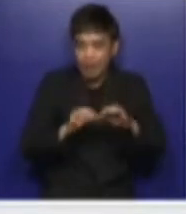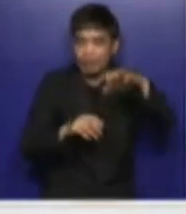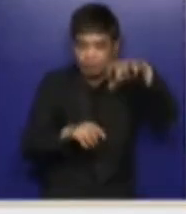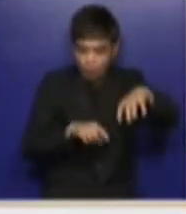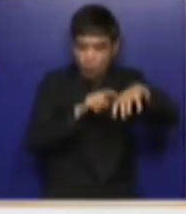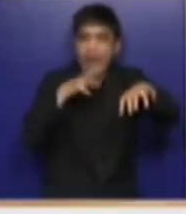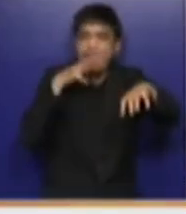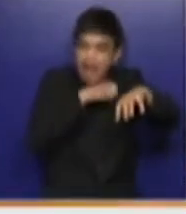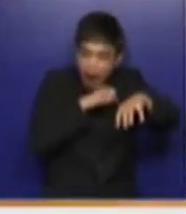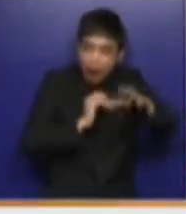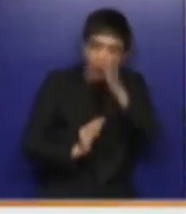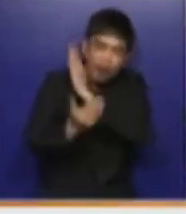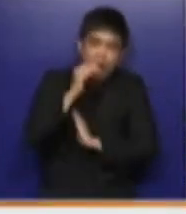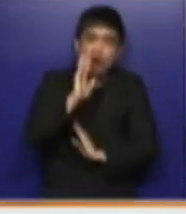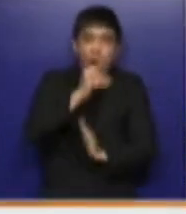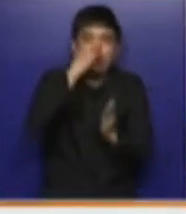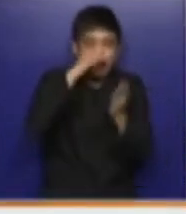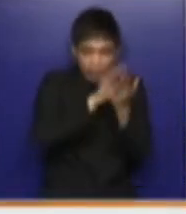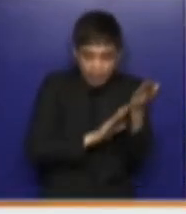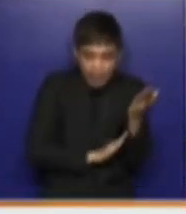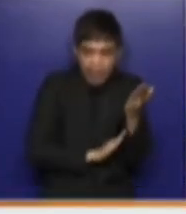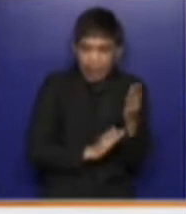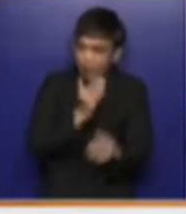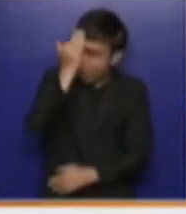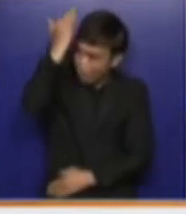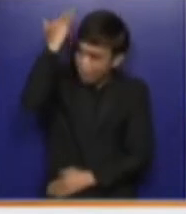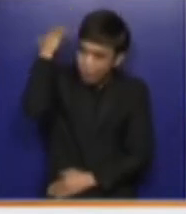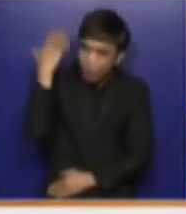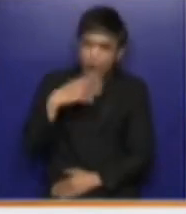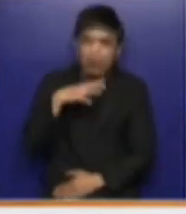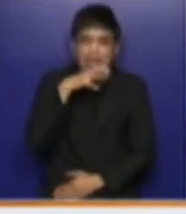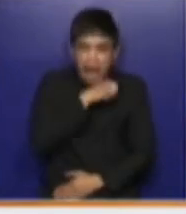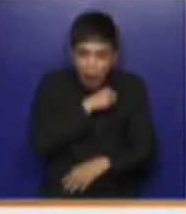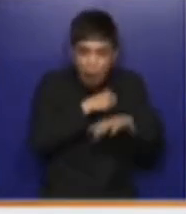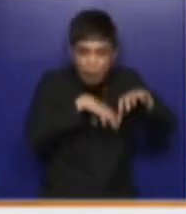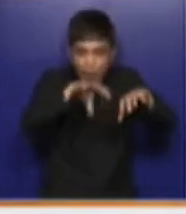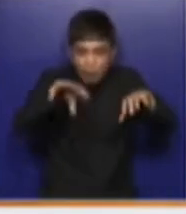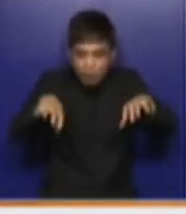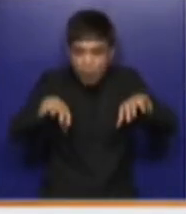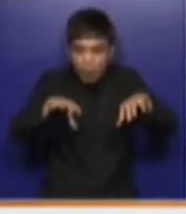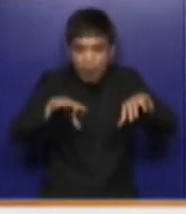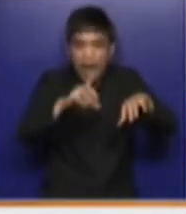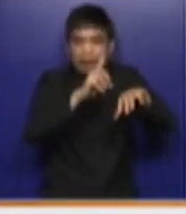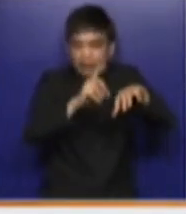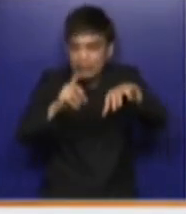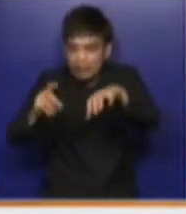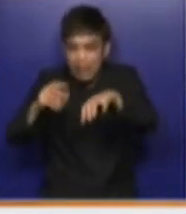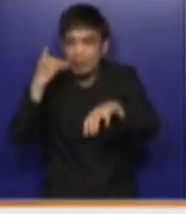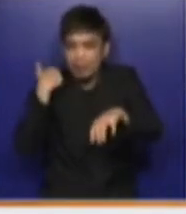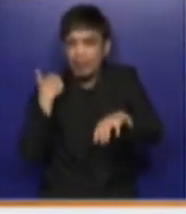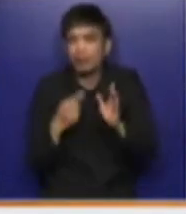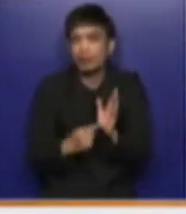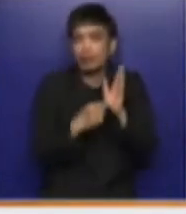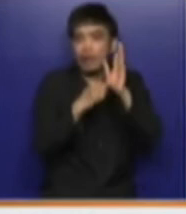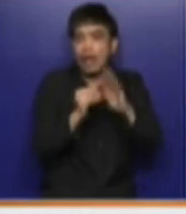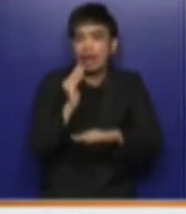นแต่เมื่อไม่กี่ปีมานี้มีสมบัติหลายชิ้นถูกทำลายให้สูญหายไปค่ะดิฉันจะยกตัวอย่างบางแห่งนะคะอย่างเช่นอนุสาว